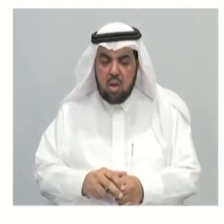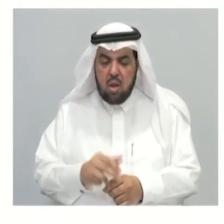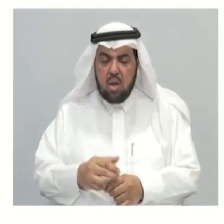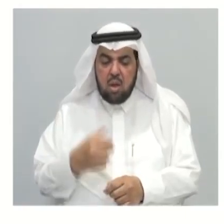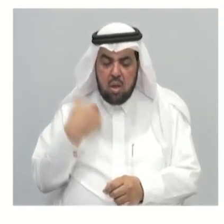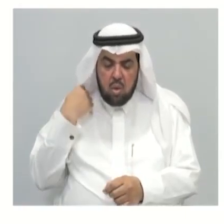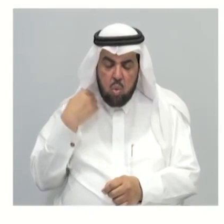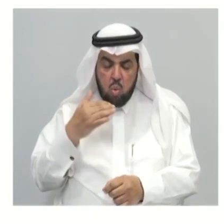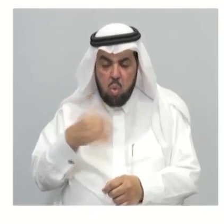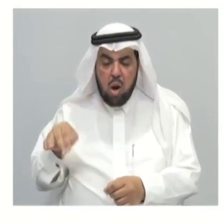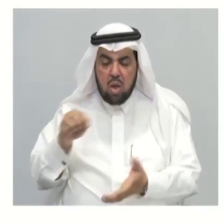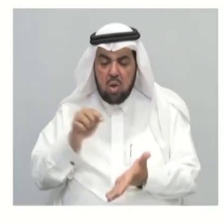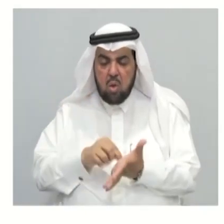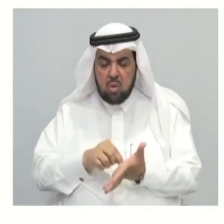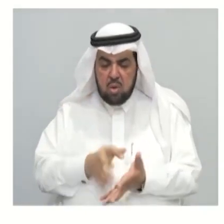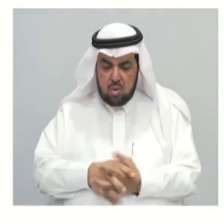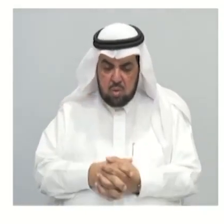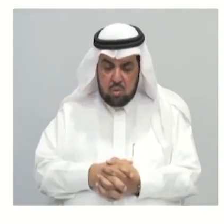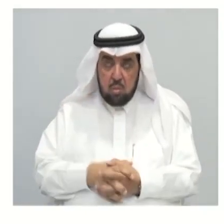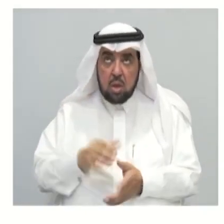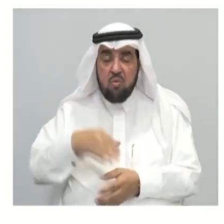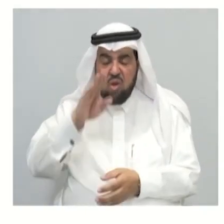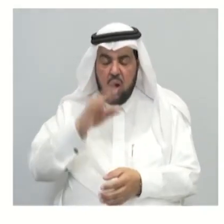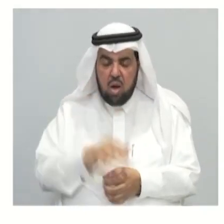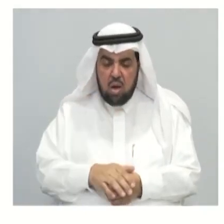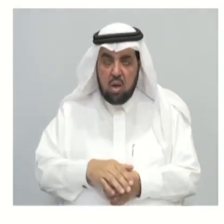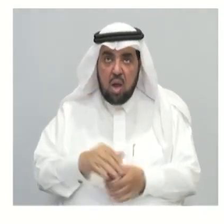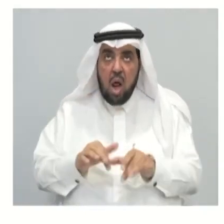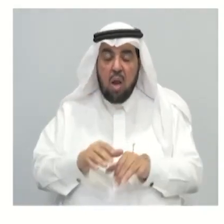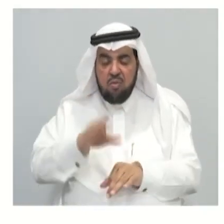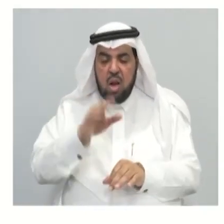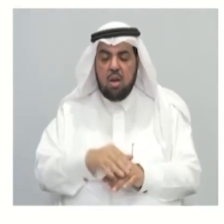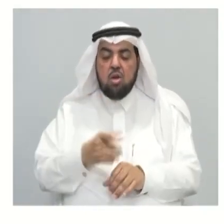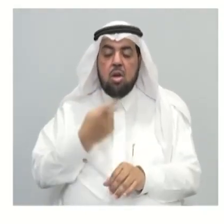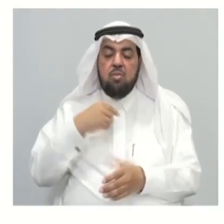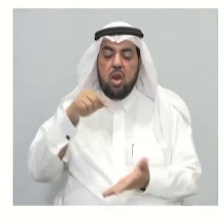والتوسيط طبعا ولكن مازال في الاعلى القيمه في